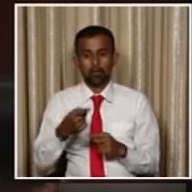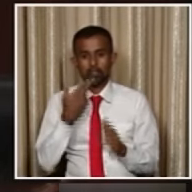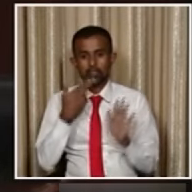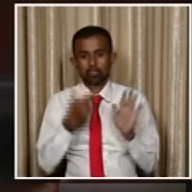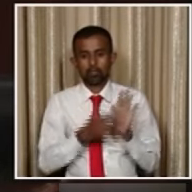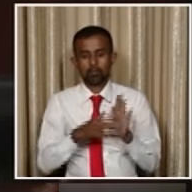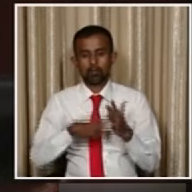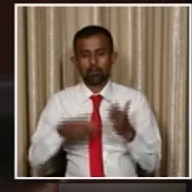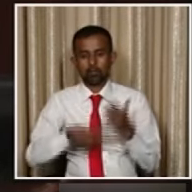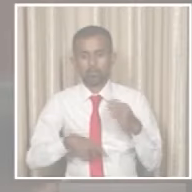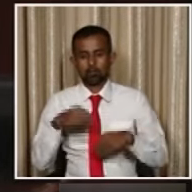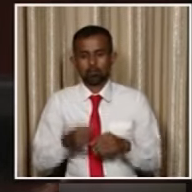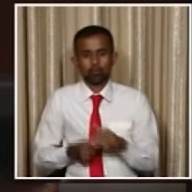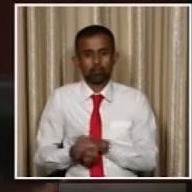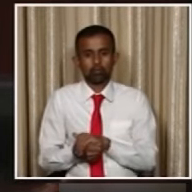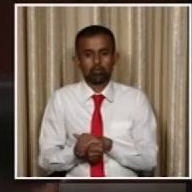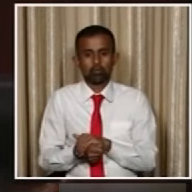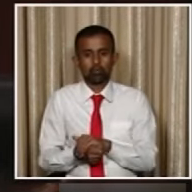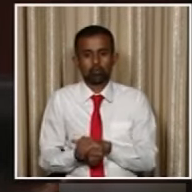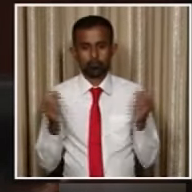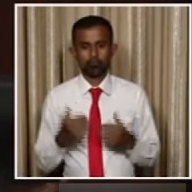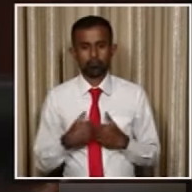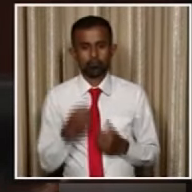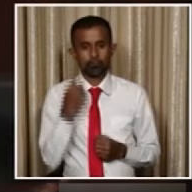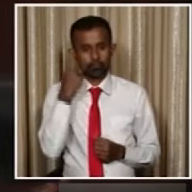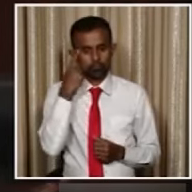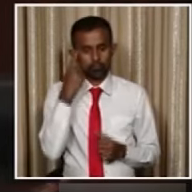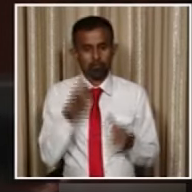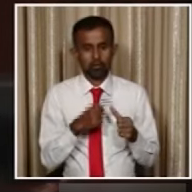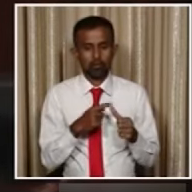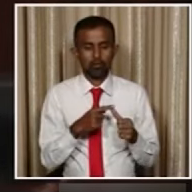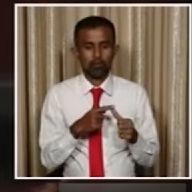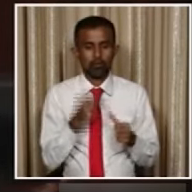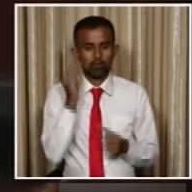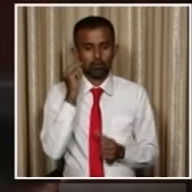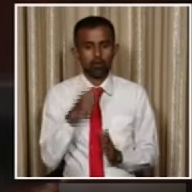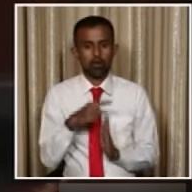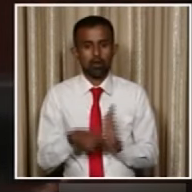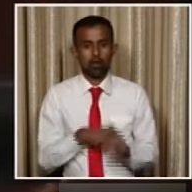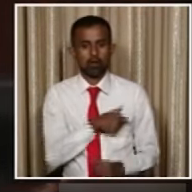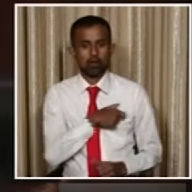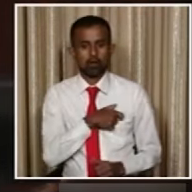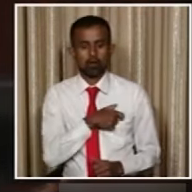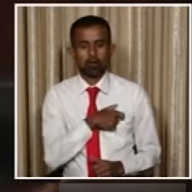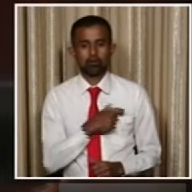ඡන්දවලට අල්ලසක් හැටියට කියලා. මම මේ වෙලාවේ කියනවා අනුර කුමාර දිසානායක රටේ නායකයවත්